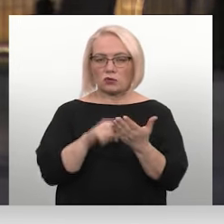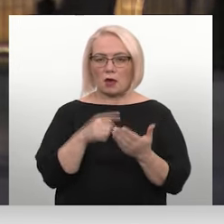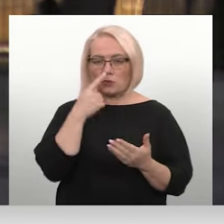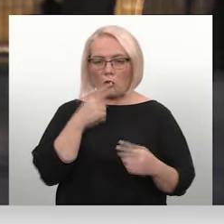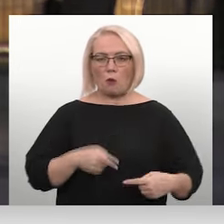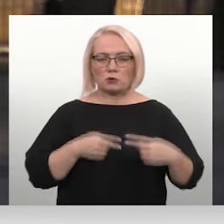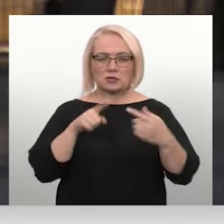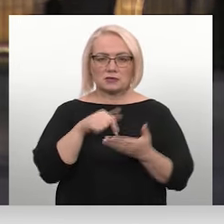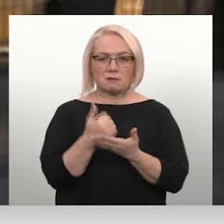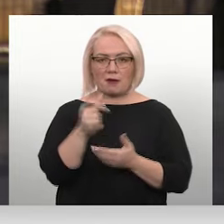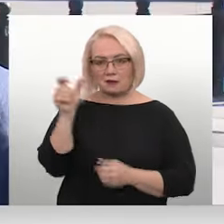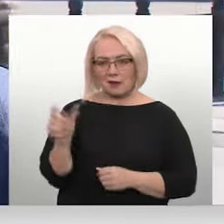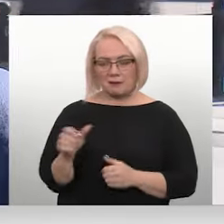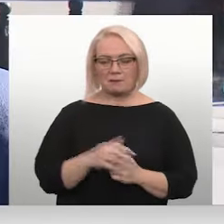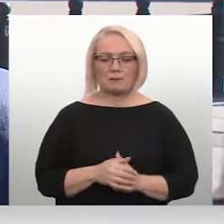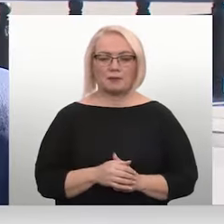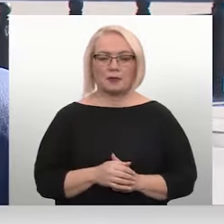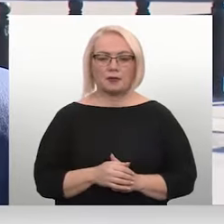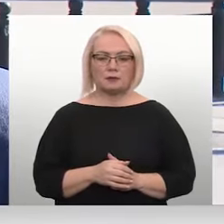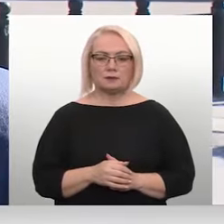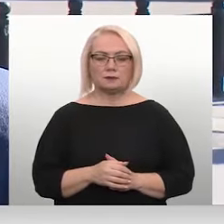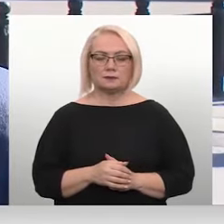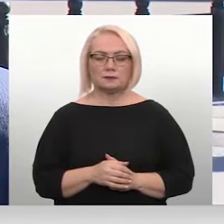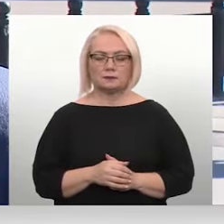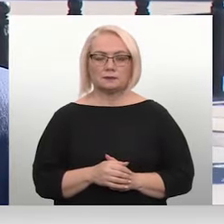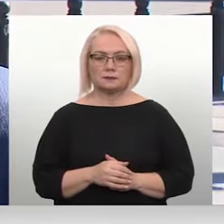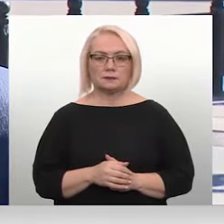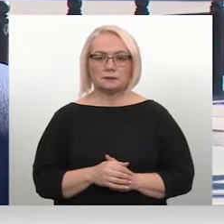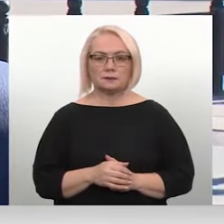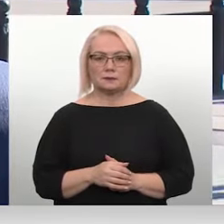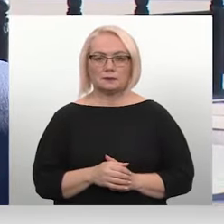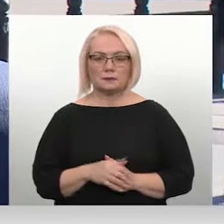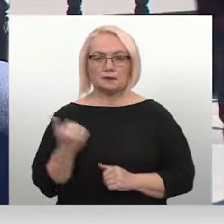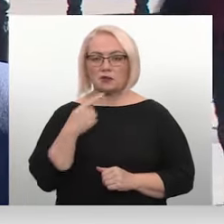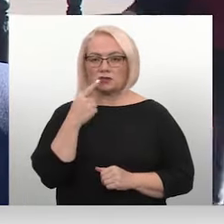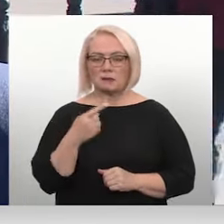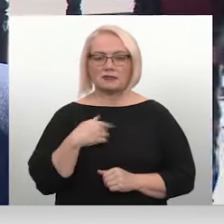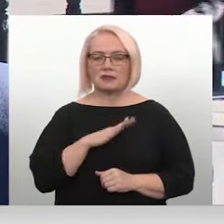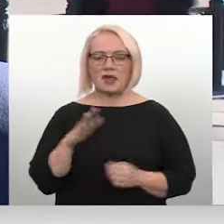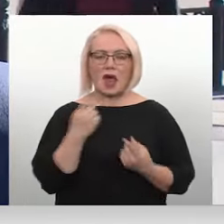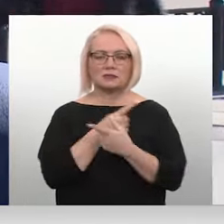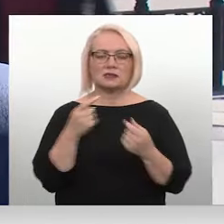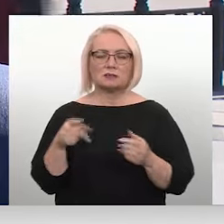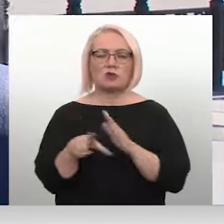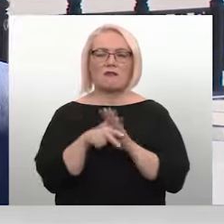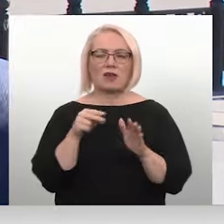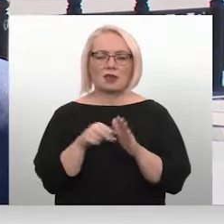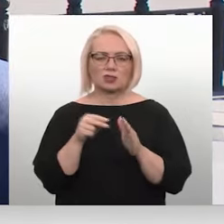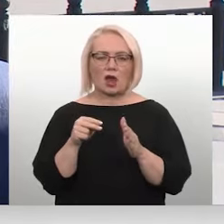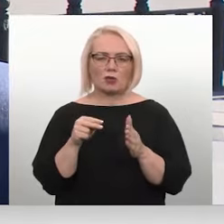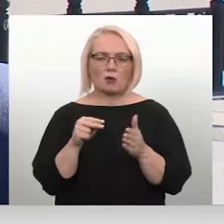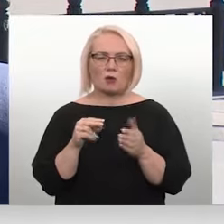Lūdzu video. So we do not recognize the legitimacy of this election. We believe Mēs neatzīstam šo vēlēšanu leģitimitāti.